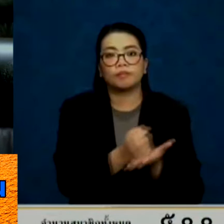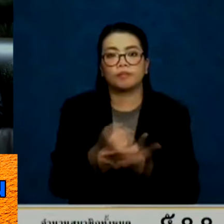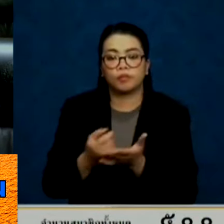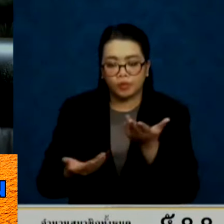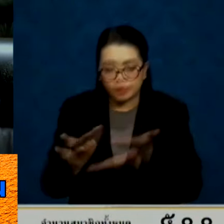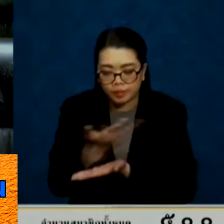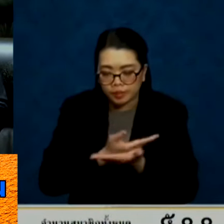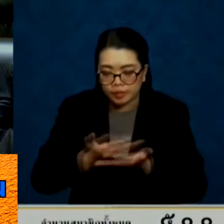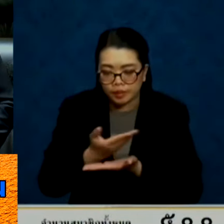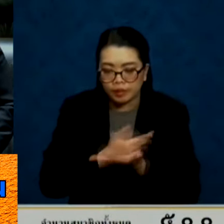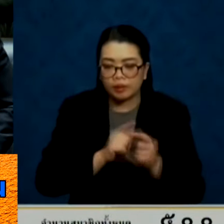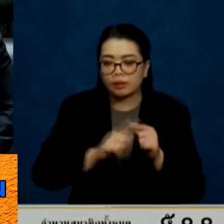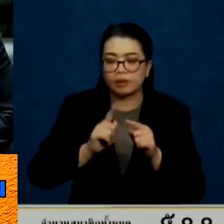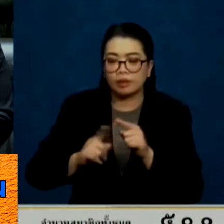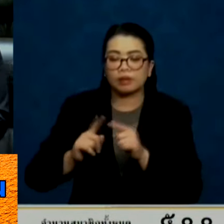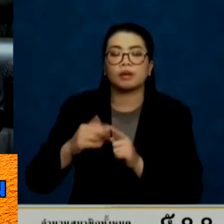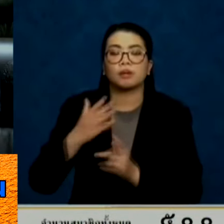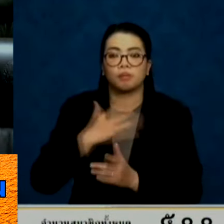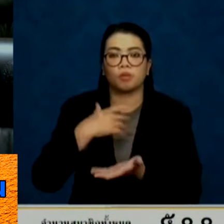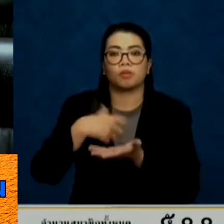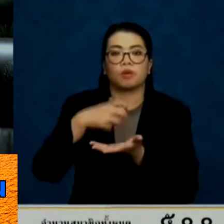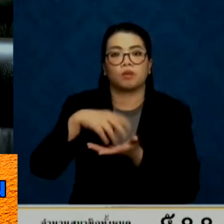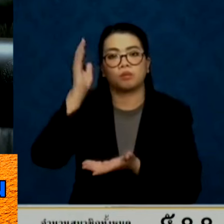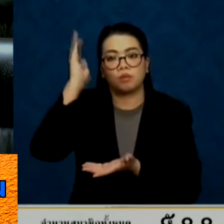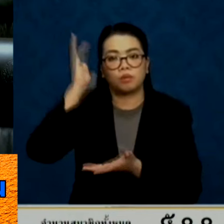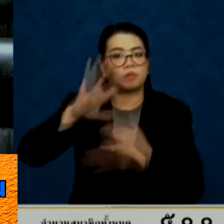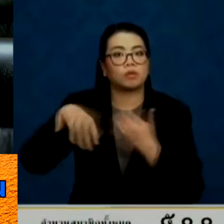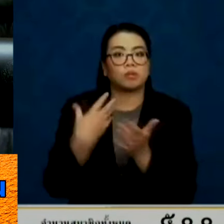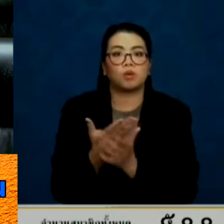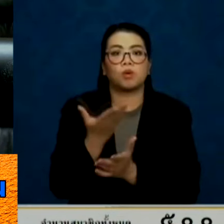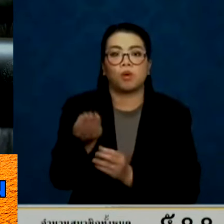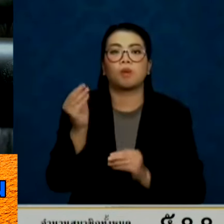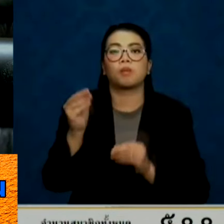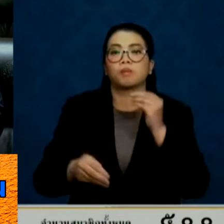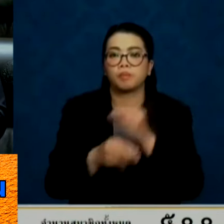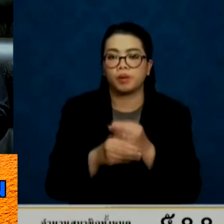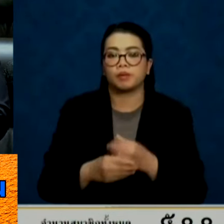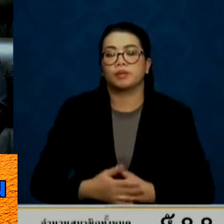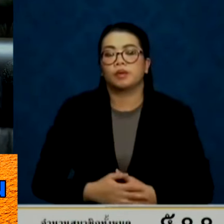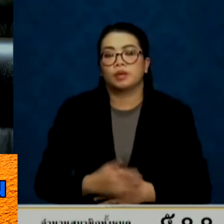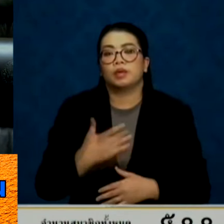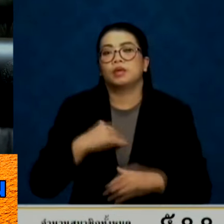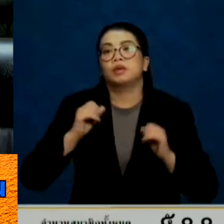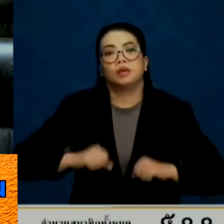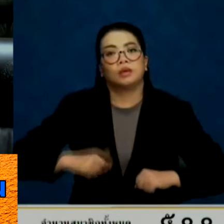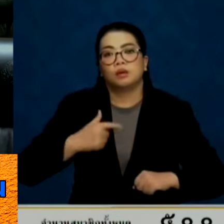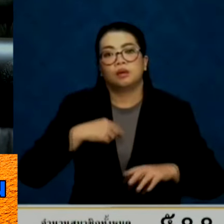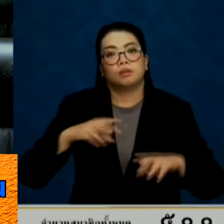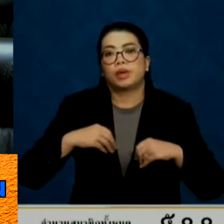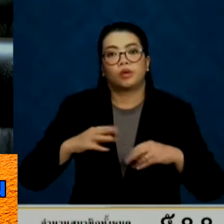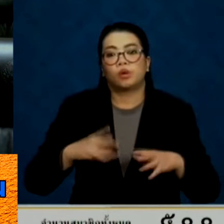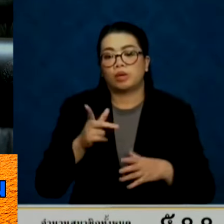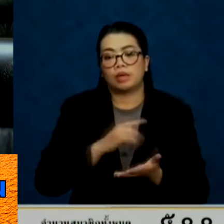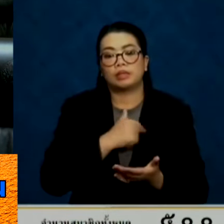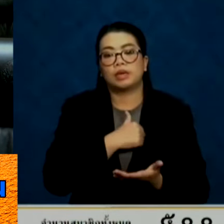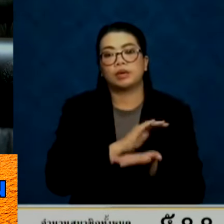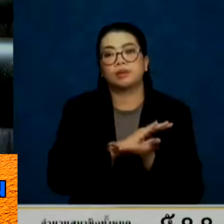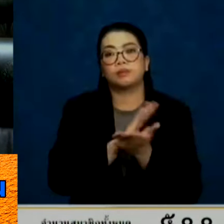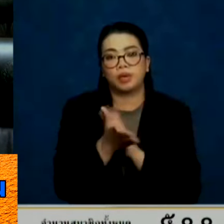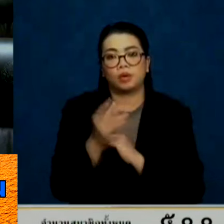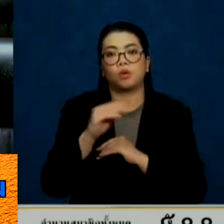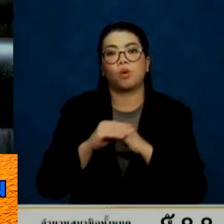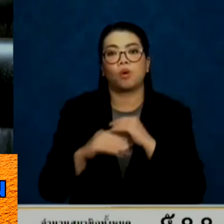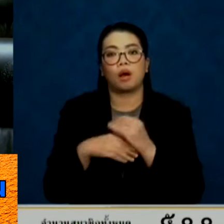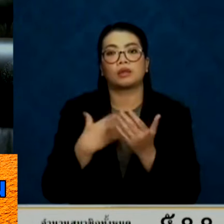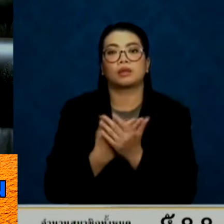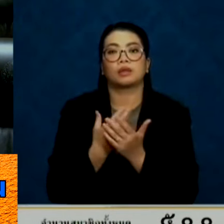พิจรณาสิ่ต่ ๆ ที่ผมไดชิแจงมาก็ยัไก็ยยืนยันว่าถารัฐบาลเปลยใจโครง